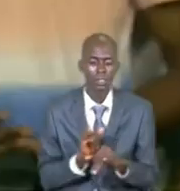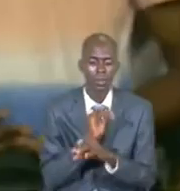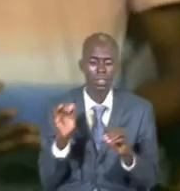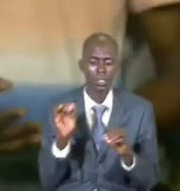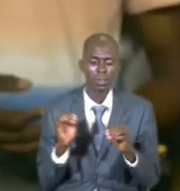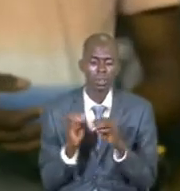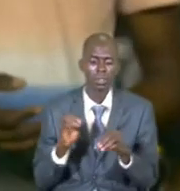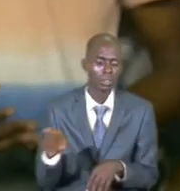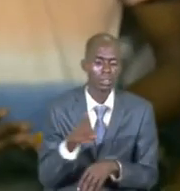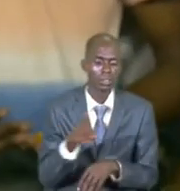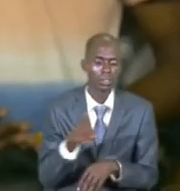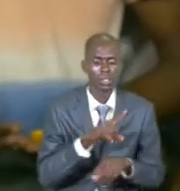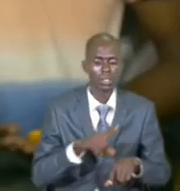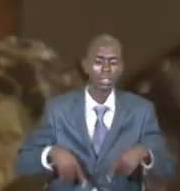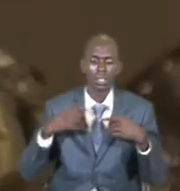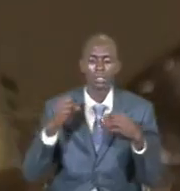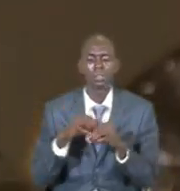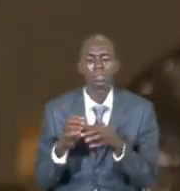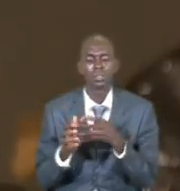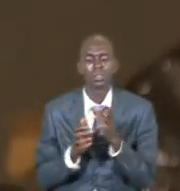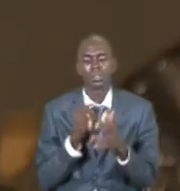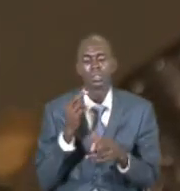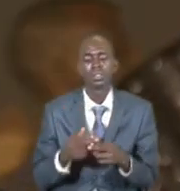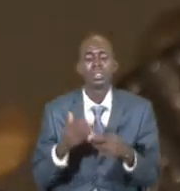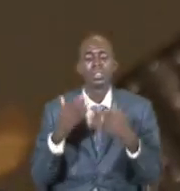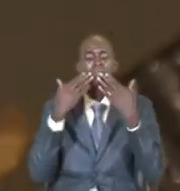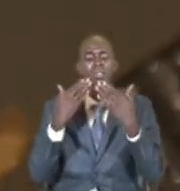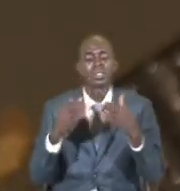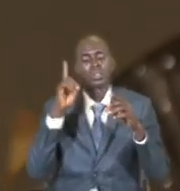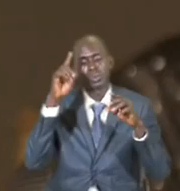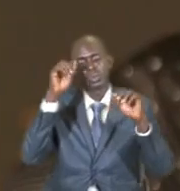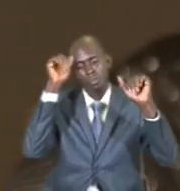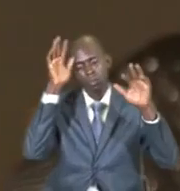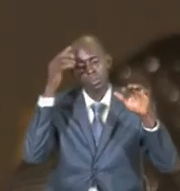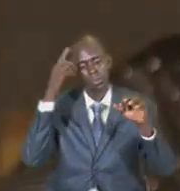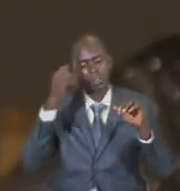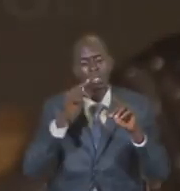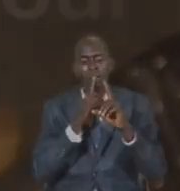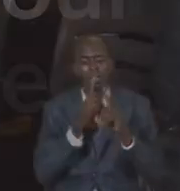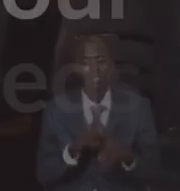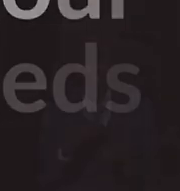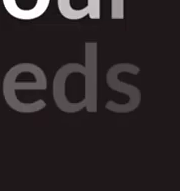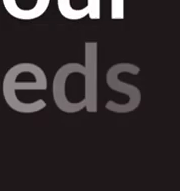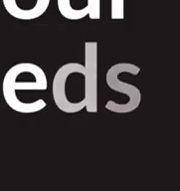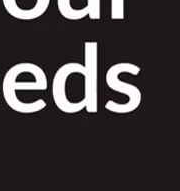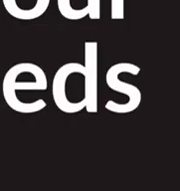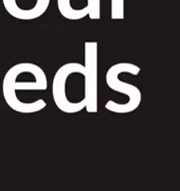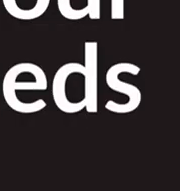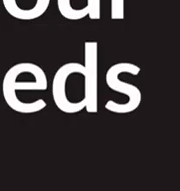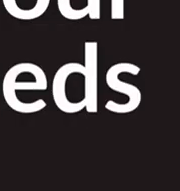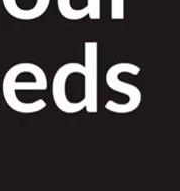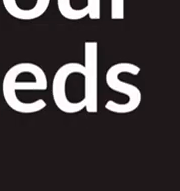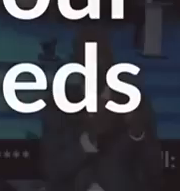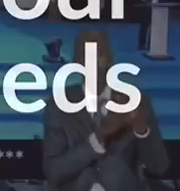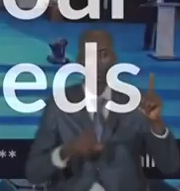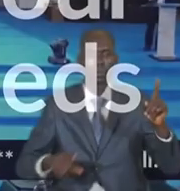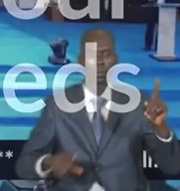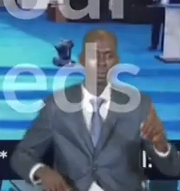Jizọs. Imeela onye nwe anyị maka amam na ịzala. N'aha Jizọs Kraịst ka anyị kpere.